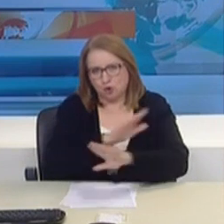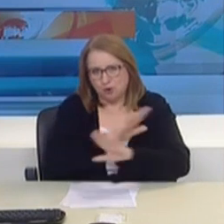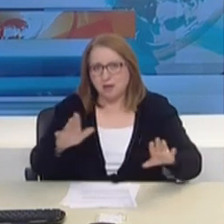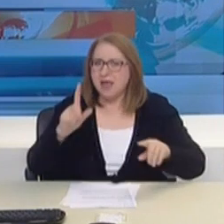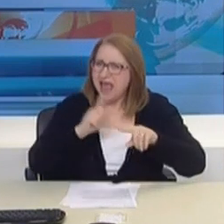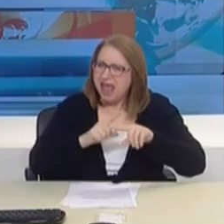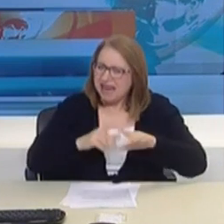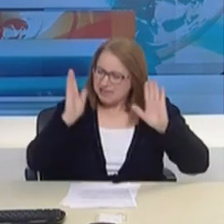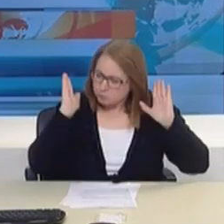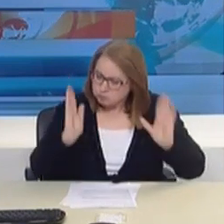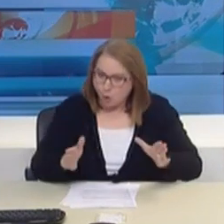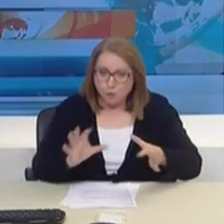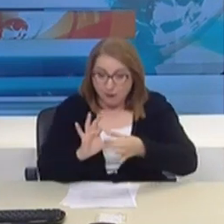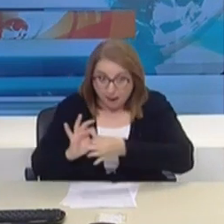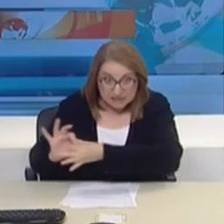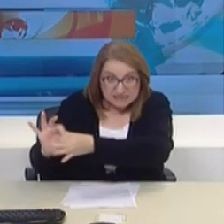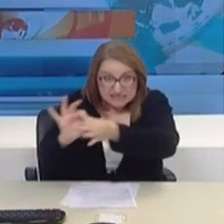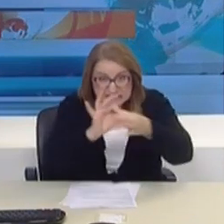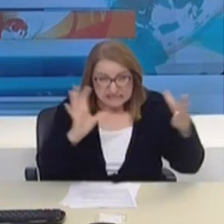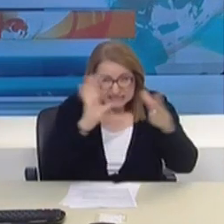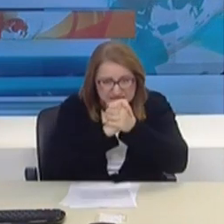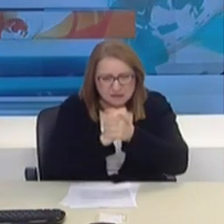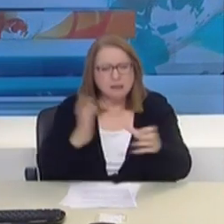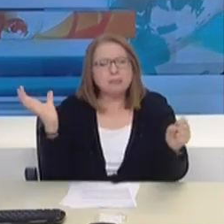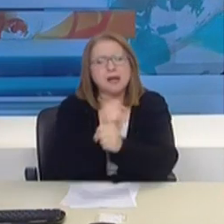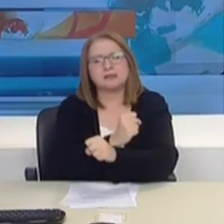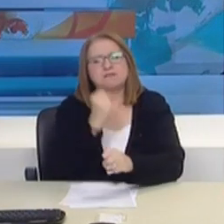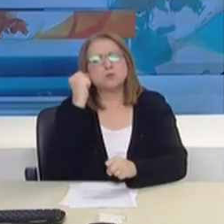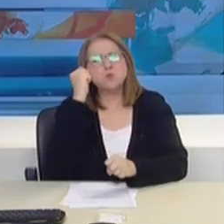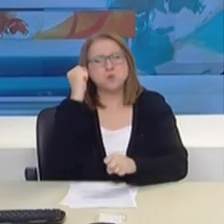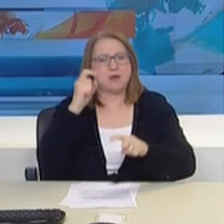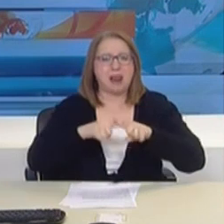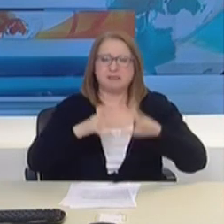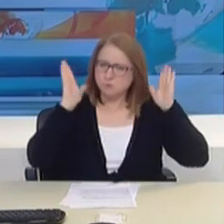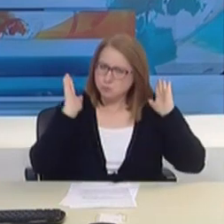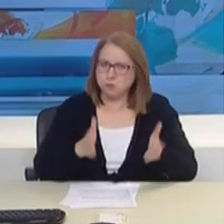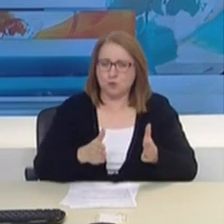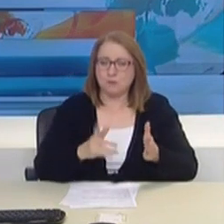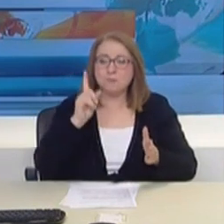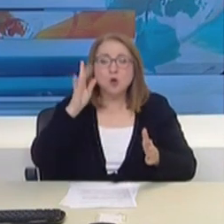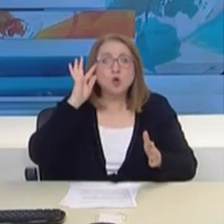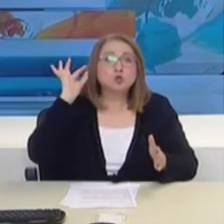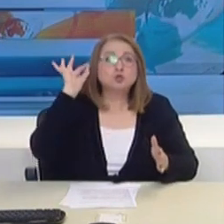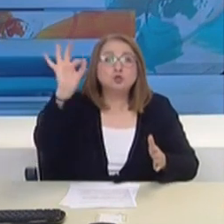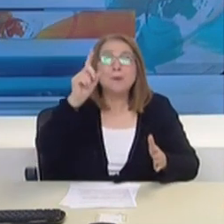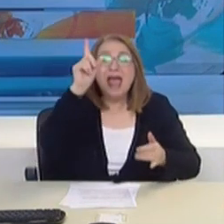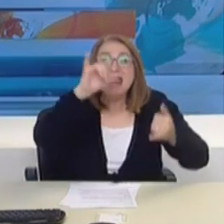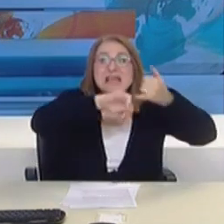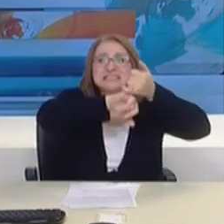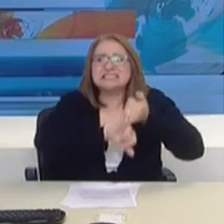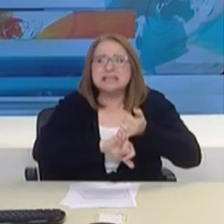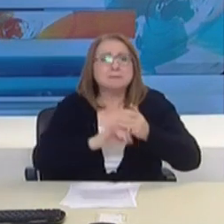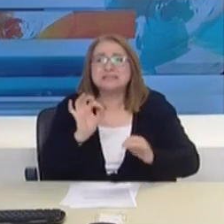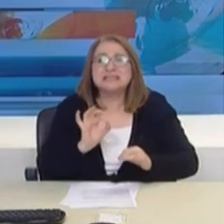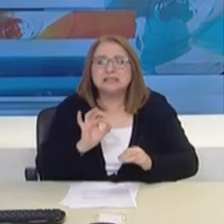συνεργαζόμαστε. Μένουμε σπίτι. Έχουμε ένα στίχημα να νικήσουμε μια πανδημία και θα τα καταφέρουμε. Σας